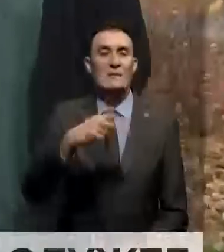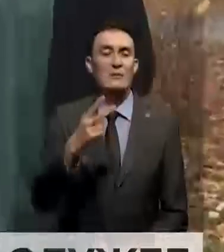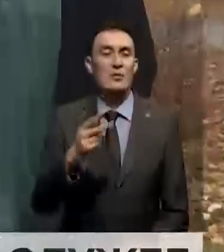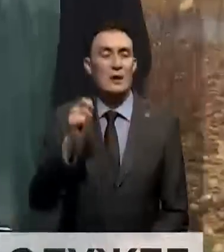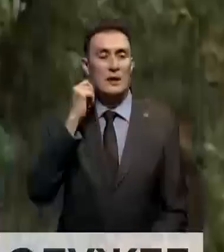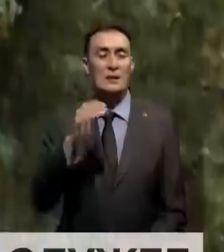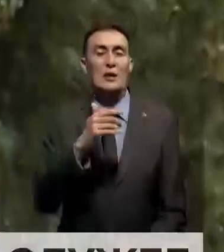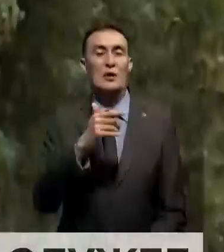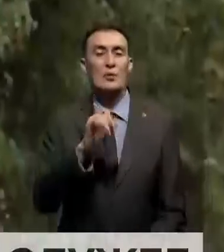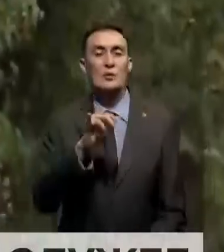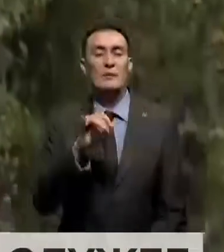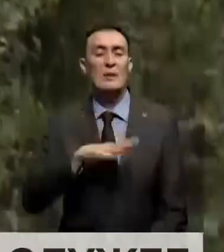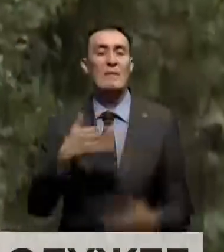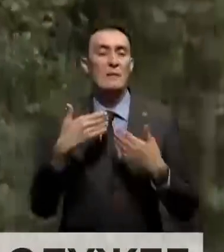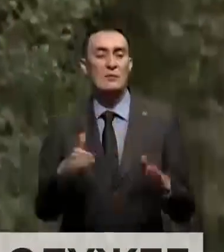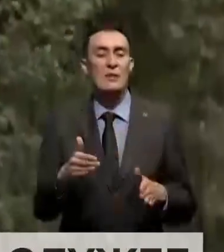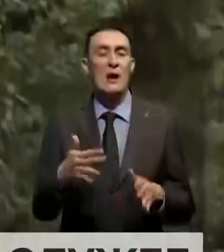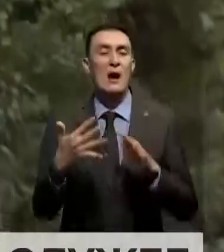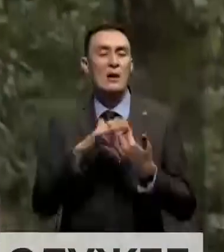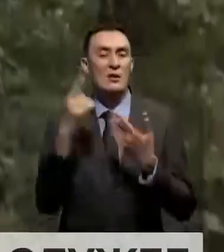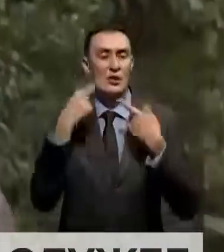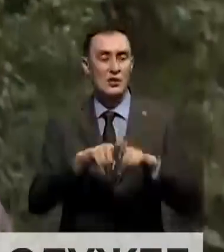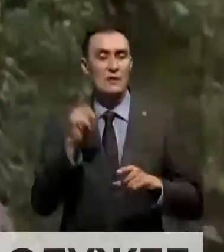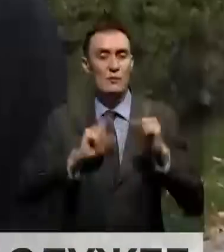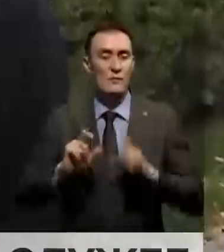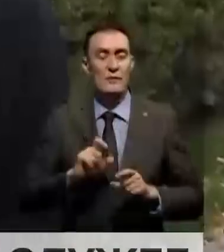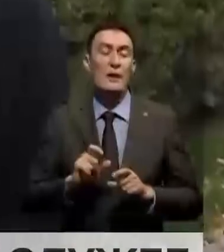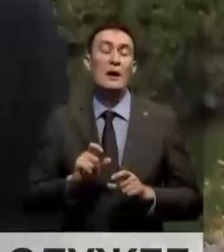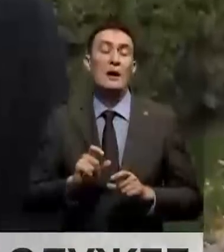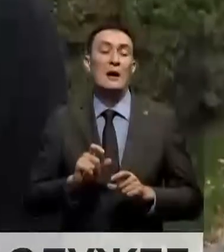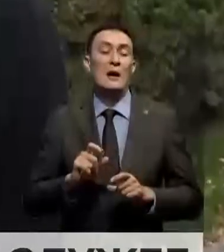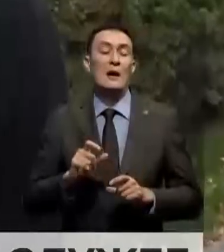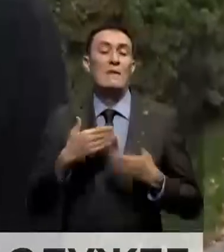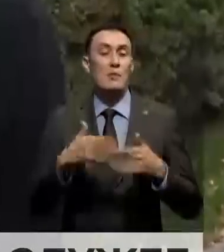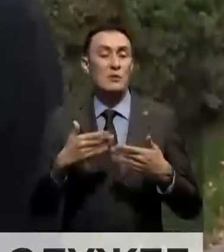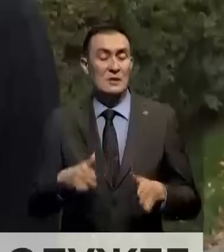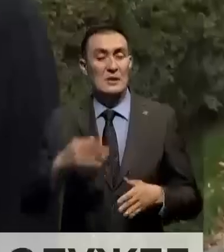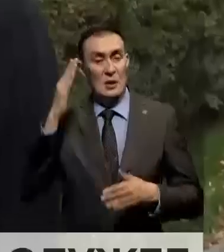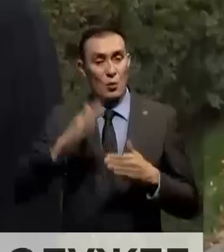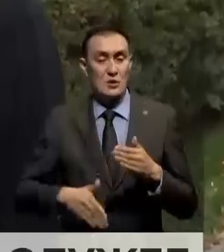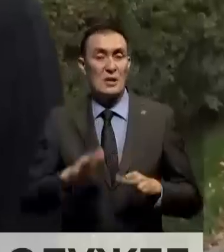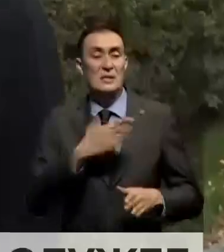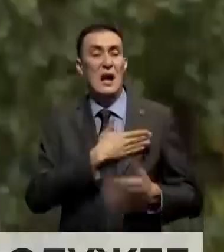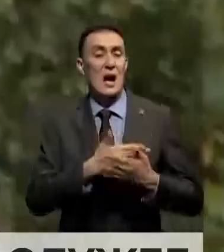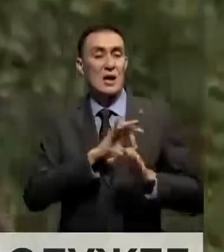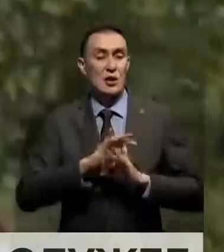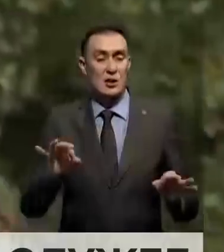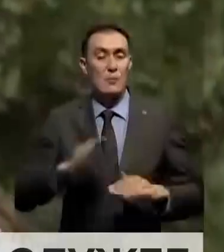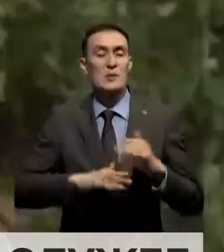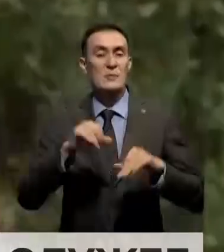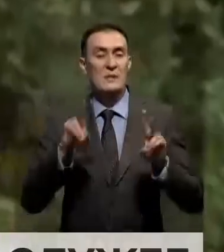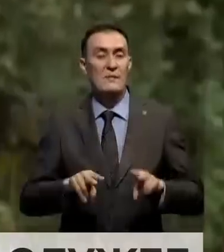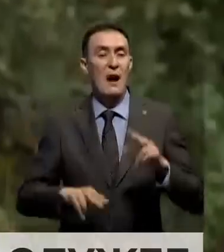22-летняя Гульшамиля Тулигенова – выпускница агротехнического университета имени Сакена Сейфуллина. Закончила его с отличием. По